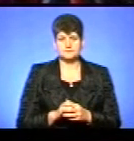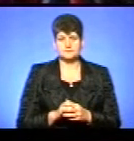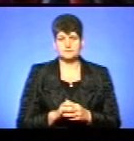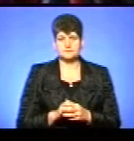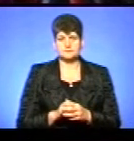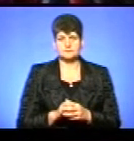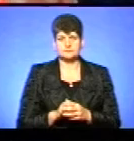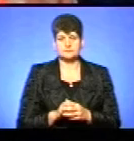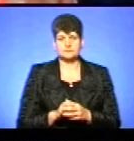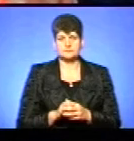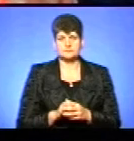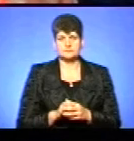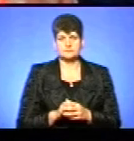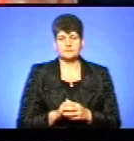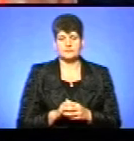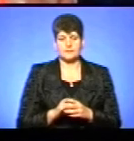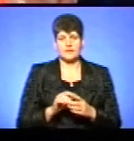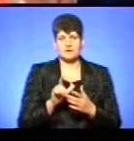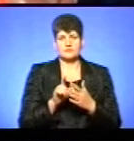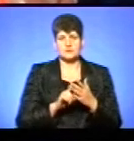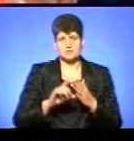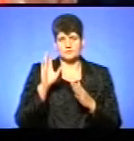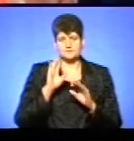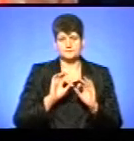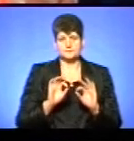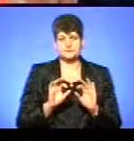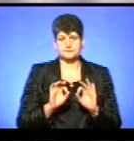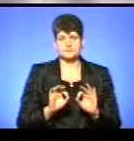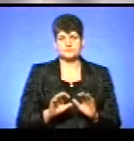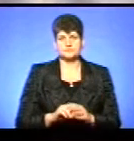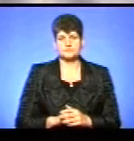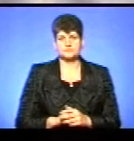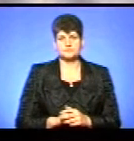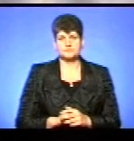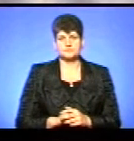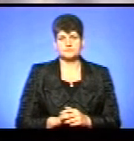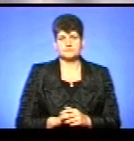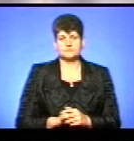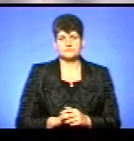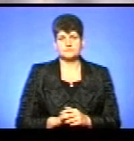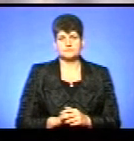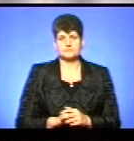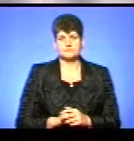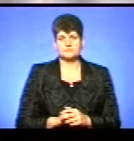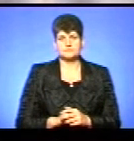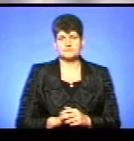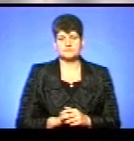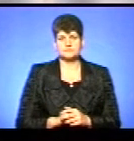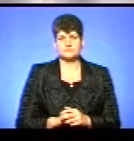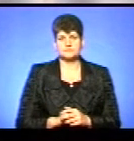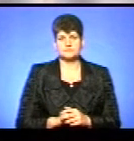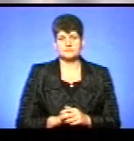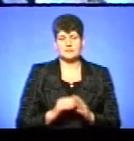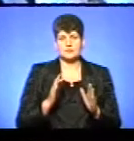верби, схилившись над ставом, десь у горах високо над плаєм тремтіла луна. Іскрою по луну копає. Боюсь за